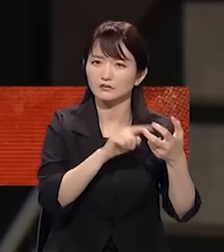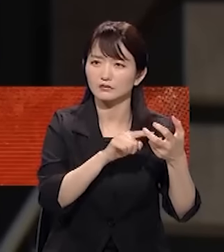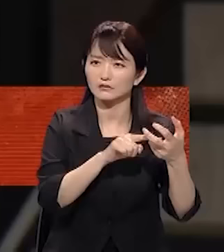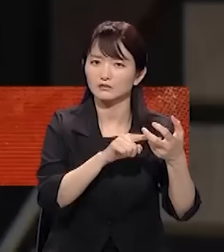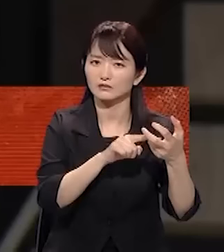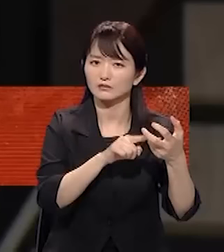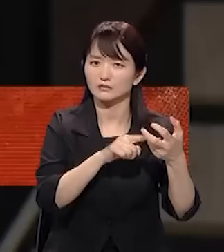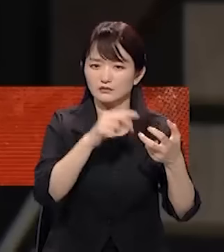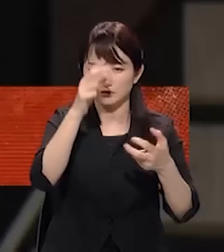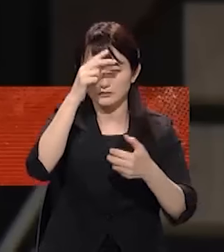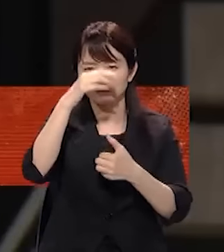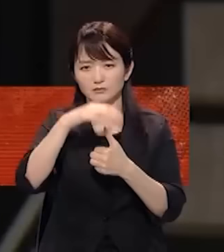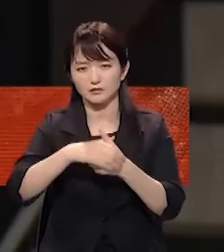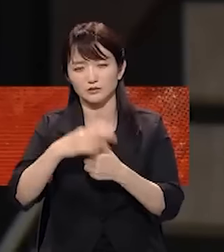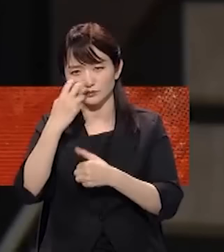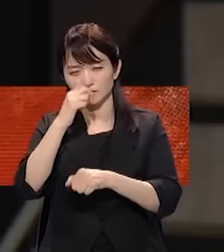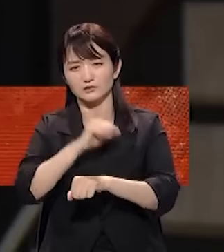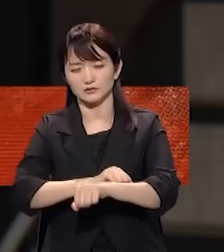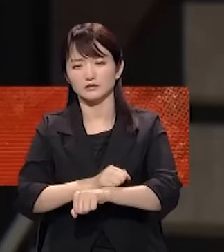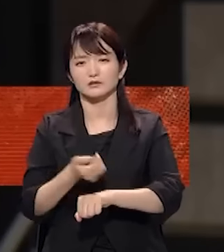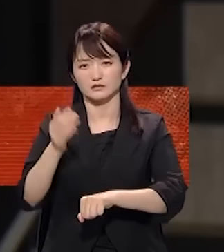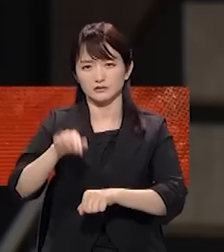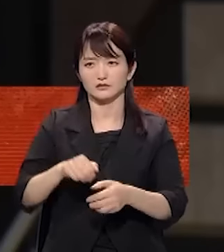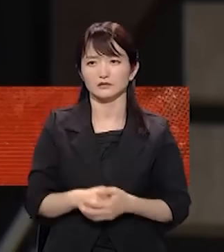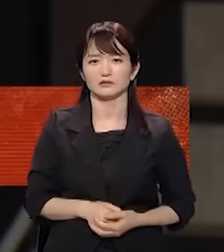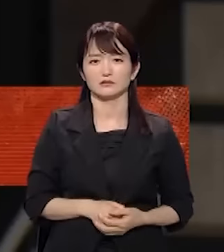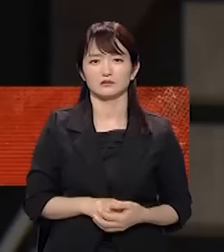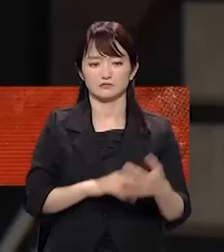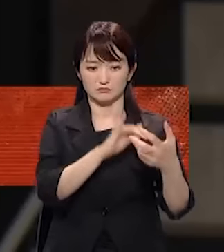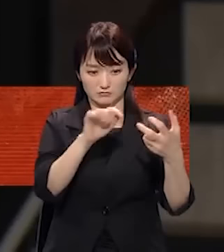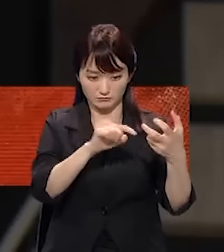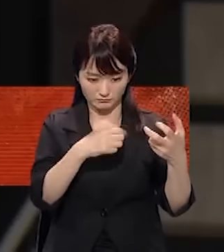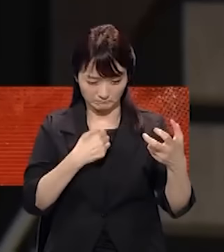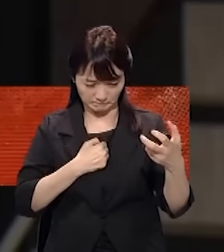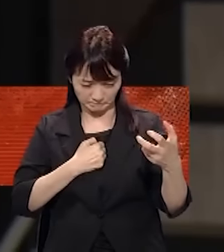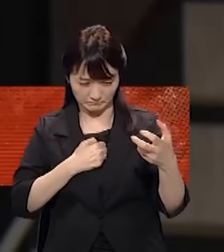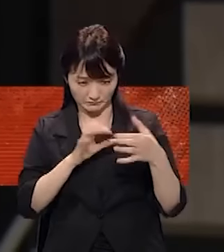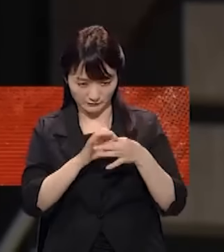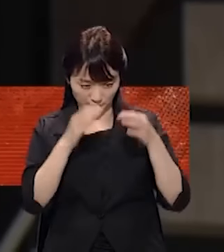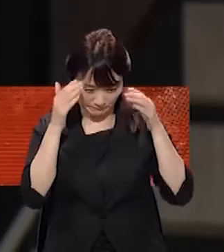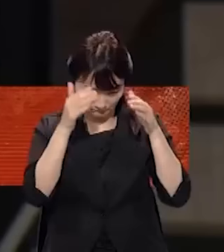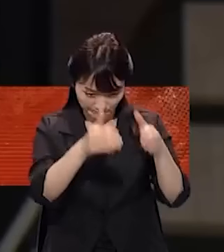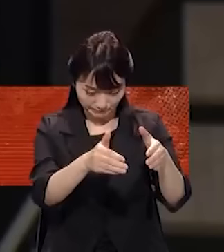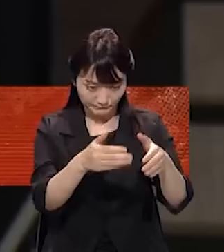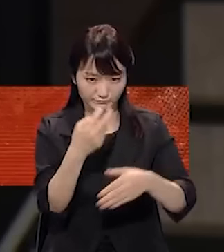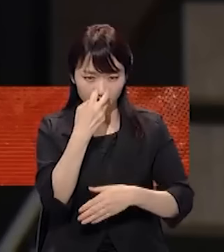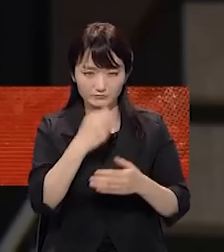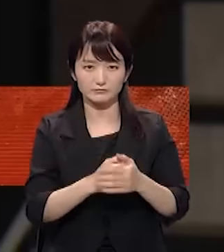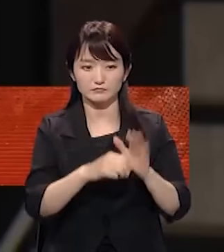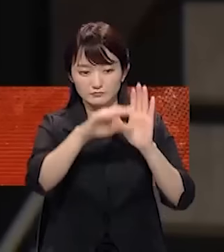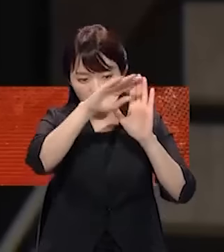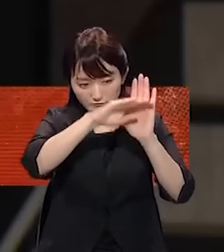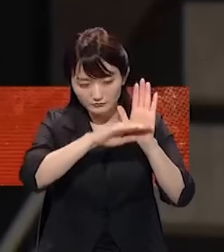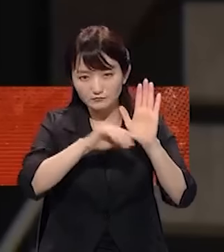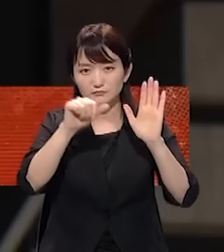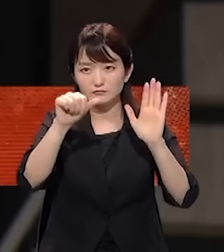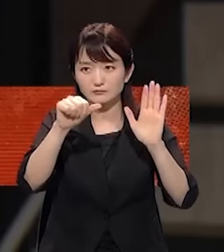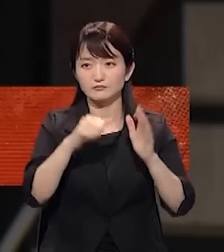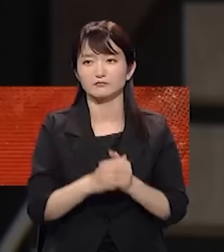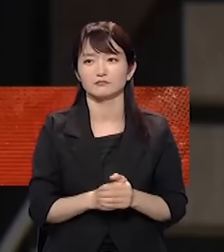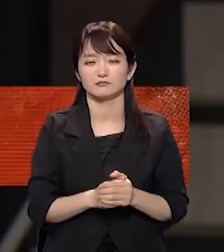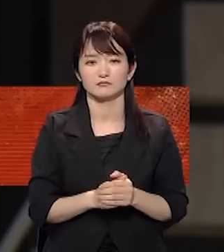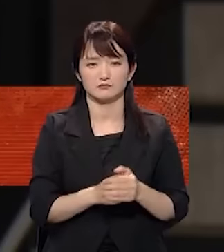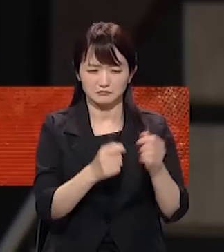경찰에서 수사를 잘하시겠지만이 원한 관계에 좀 초점을 맞춰서 다섯 단계로 구분서 매우